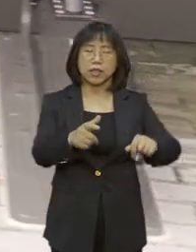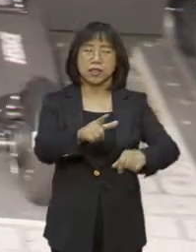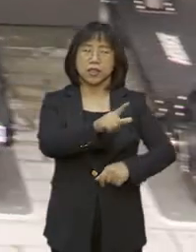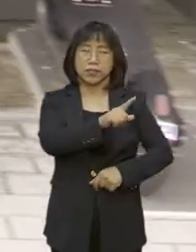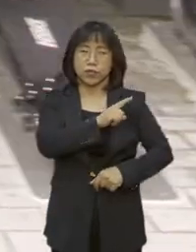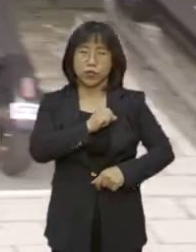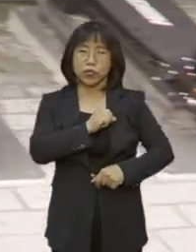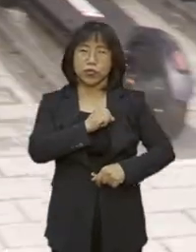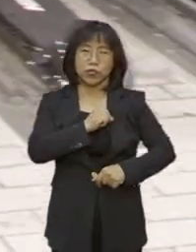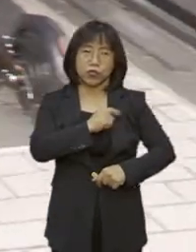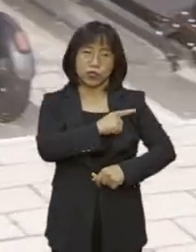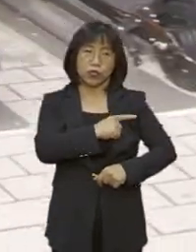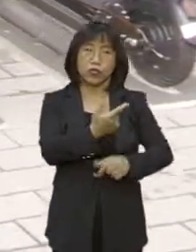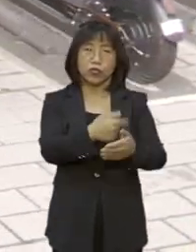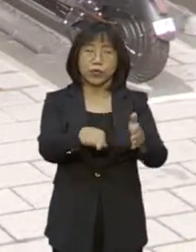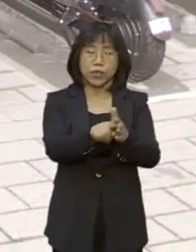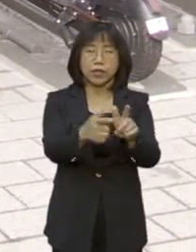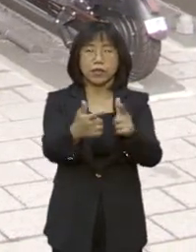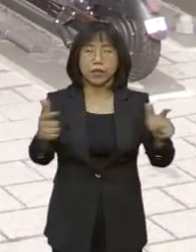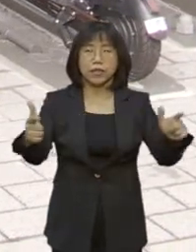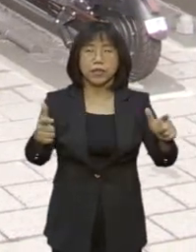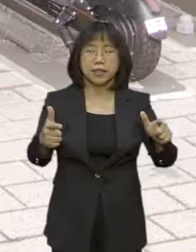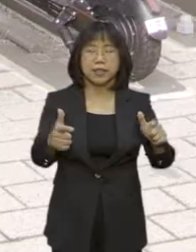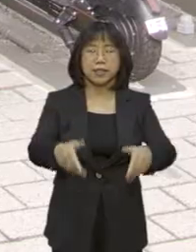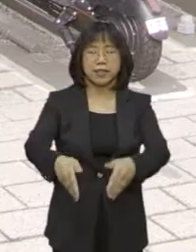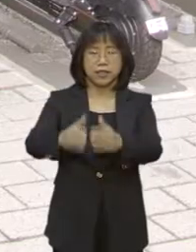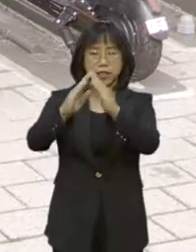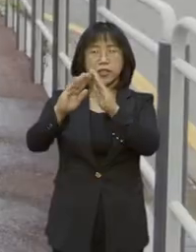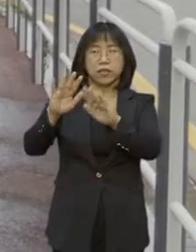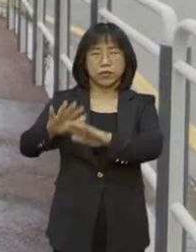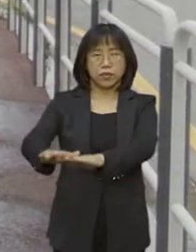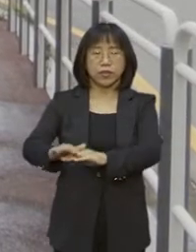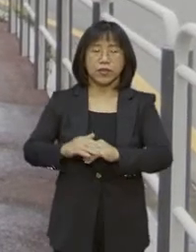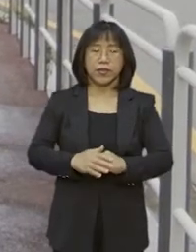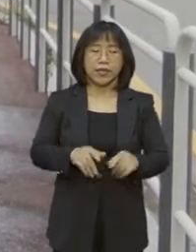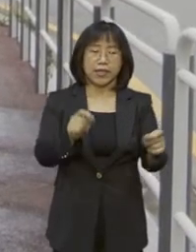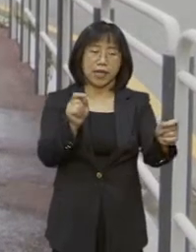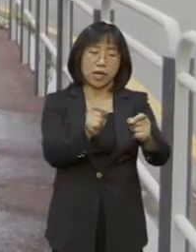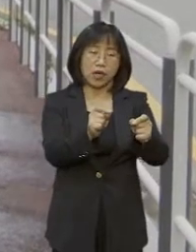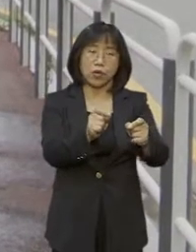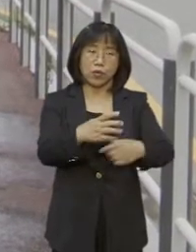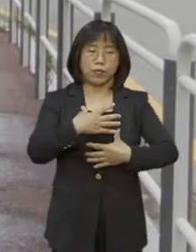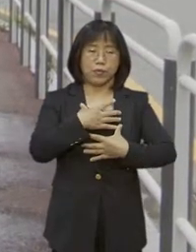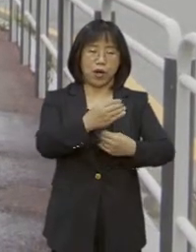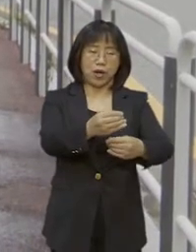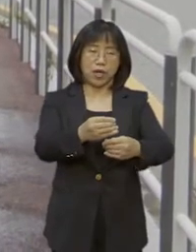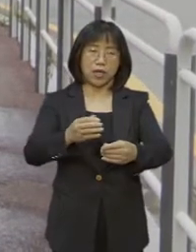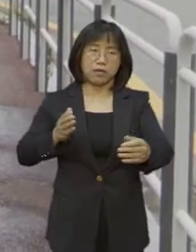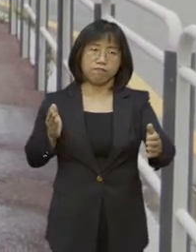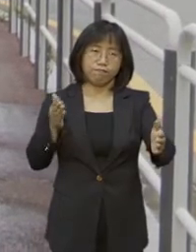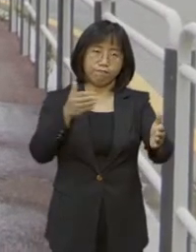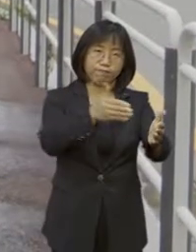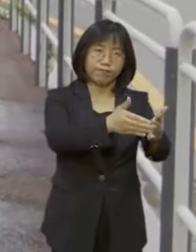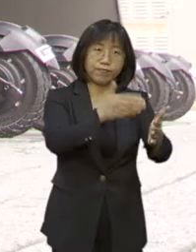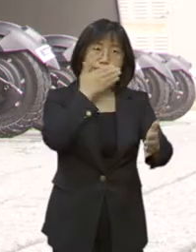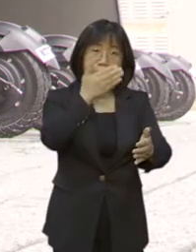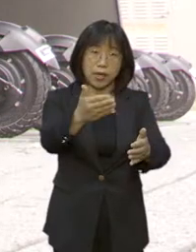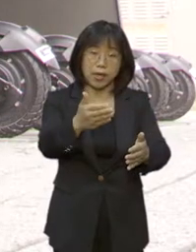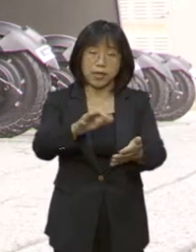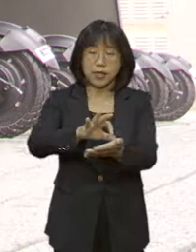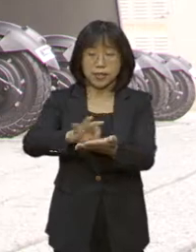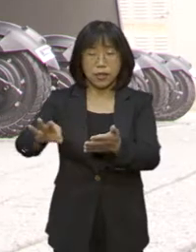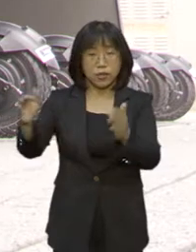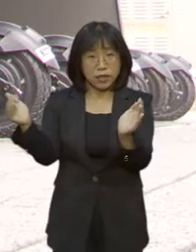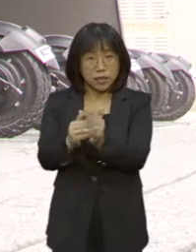충전과 공유를 위한 스마트 그린 스테이션도 설치됐습니다. 가까운 거리도 편하게 갈 수 있고 사용